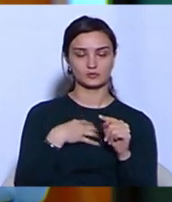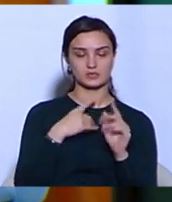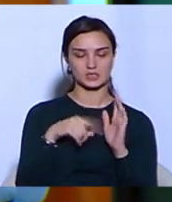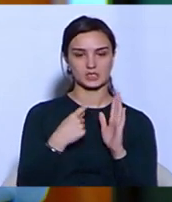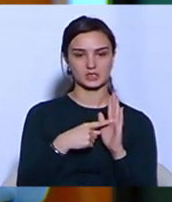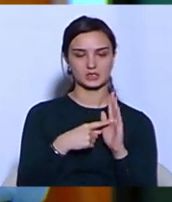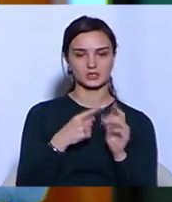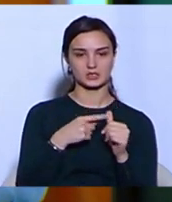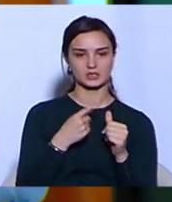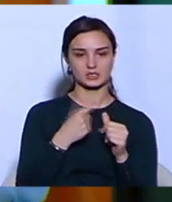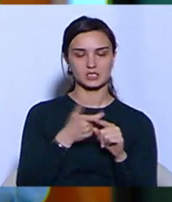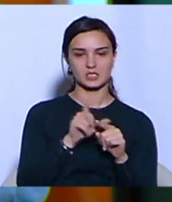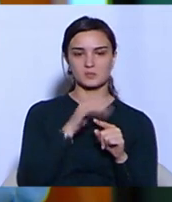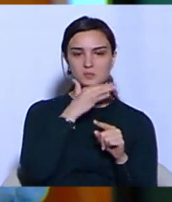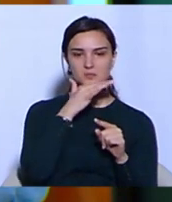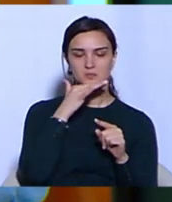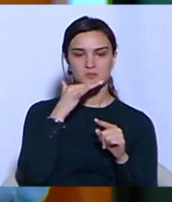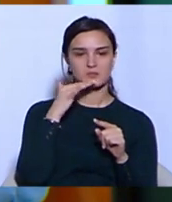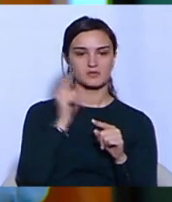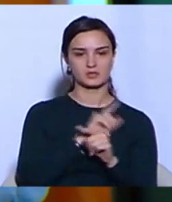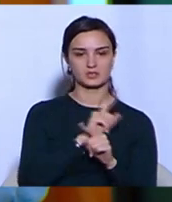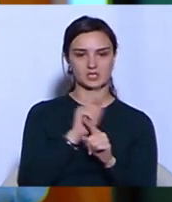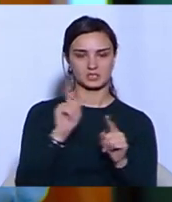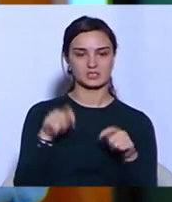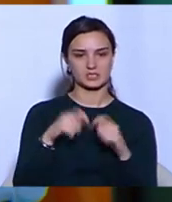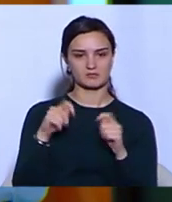საკითხი, რომელიც გულისხმობს ძალიან ბევრი სფეროს